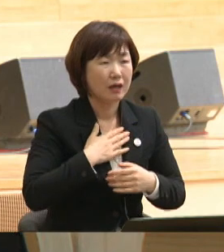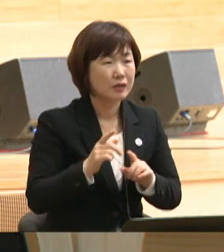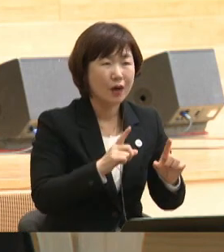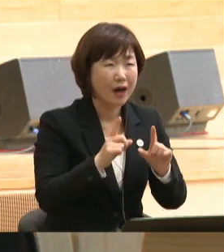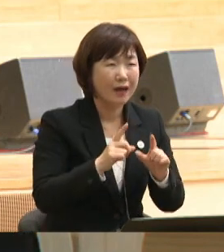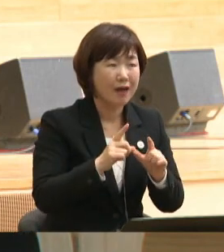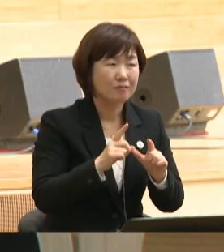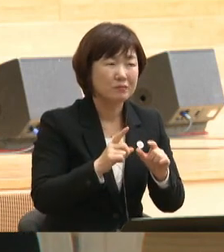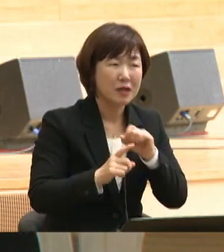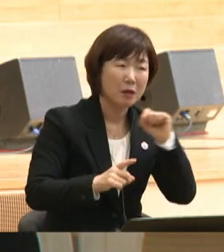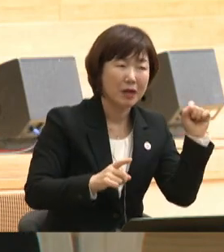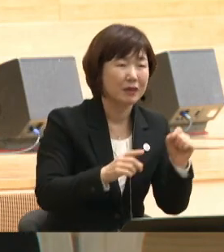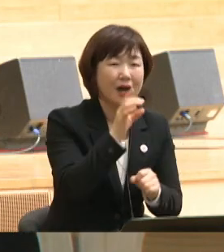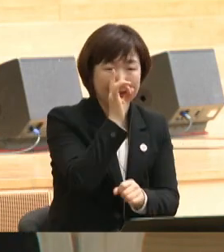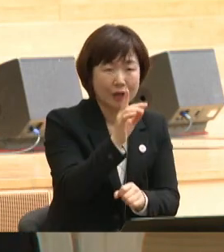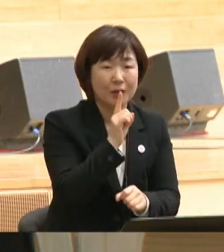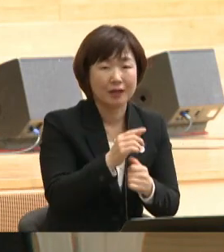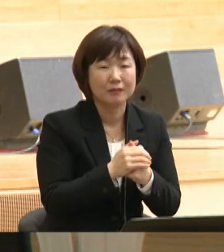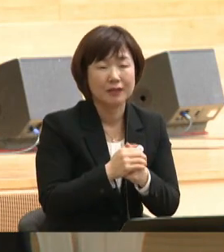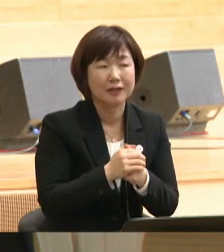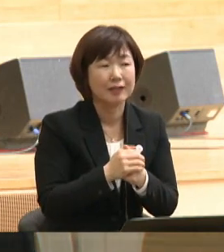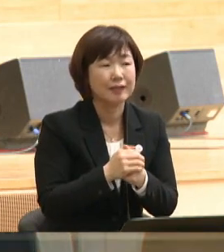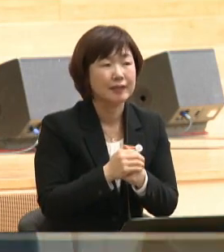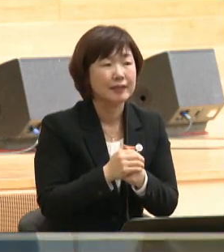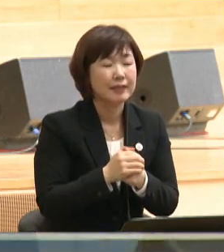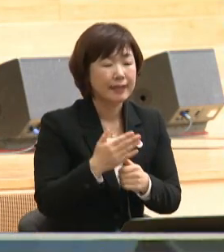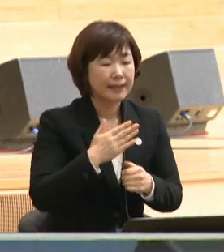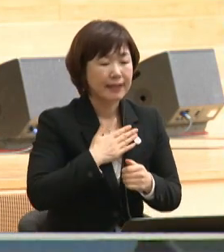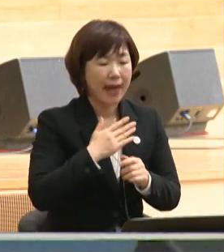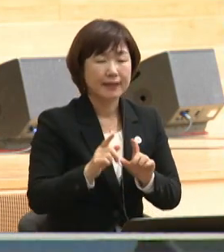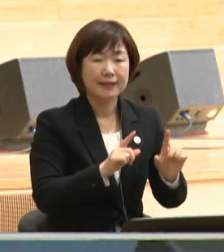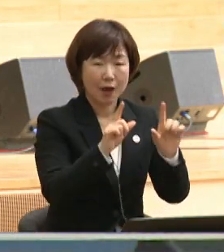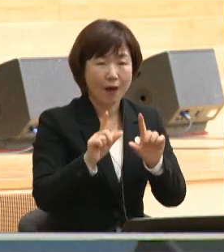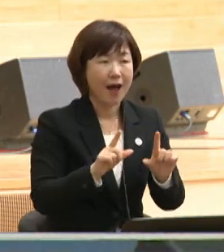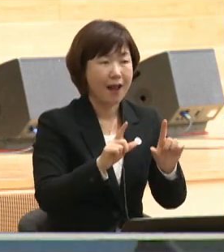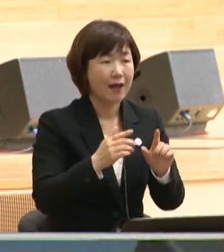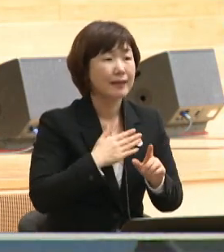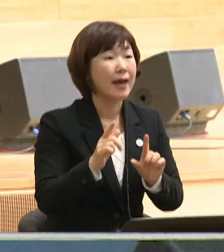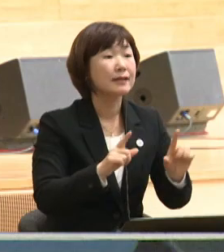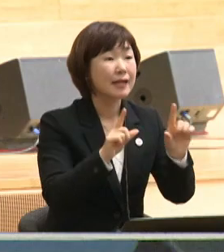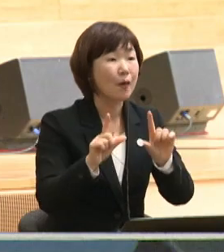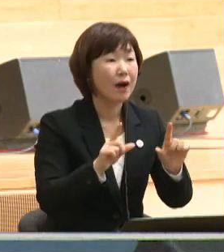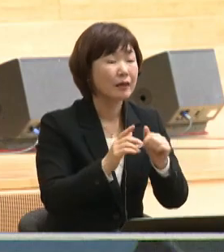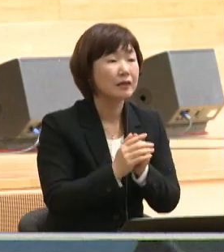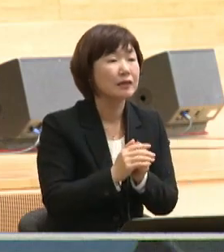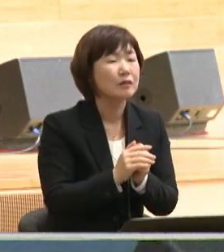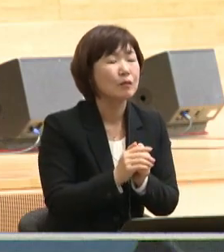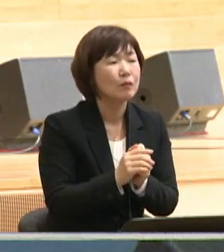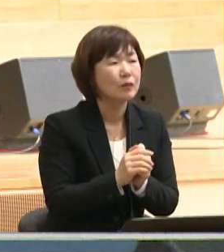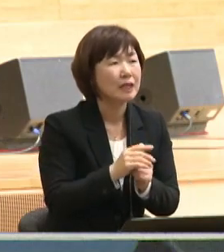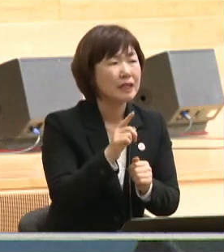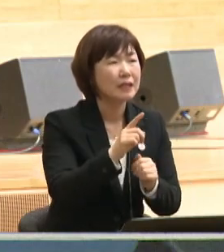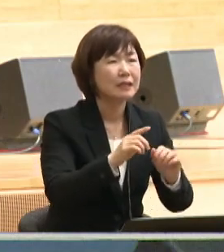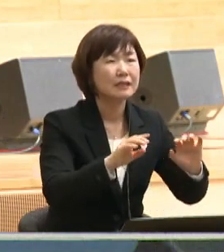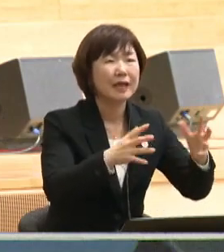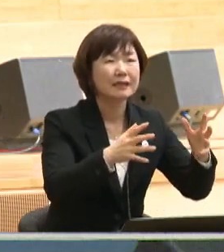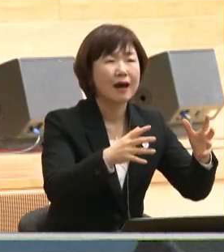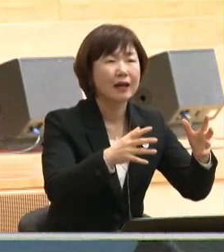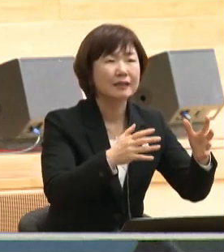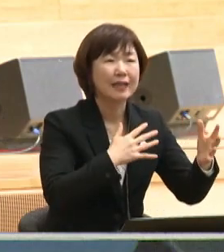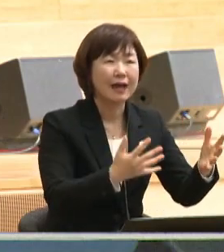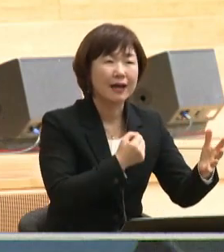안 된다고 말합니다 여기서 말하는이 자기 생활이라는 것은요 세상에서 가지는 직업